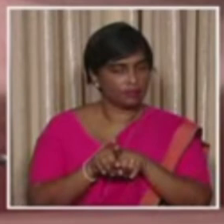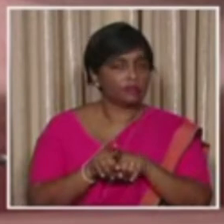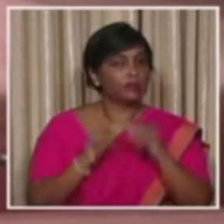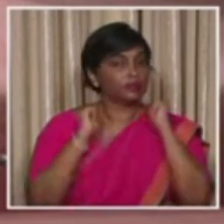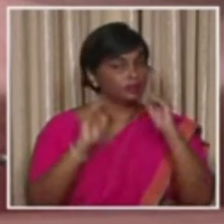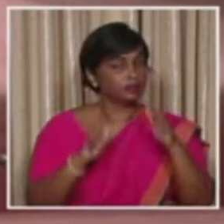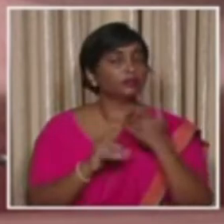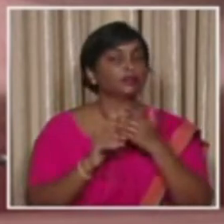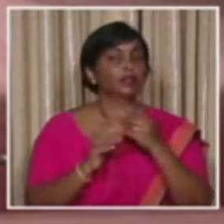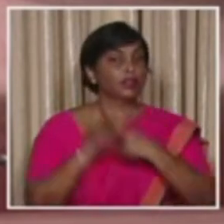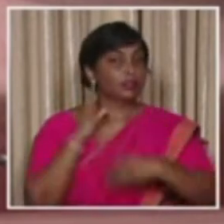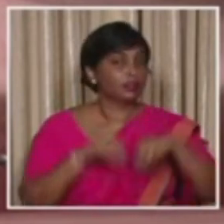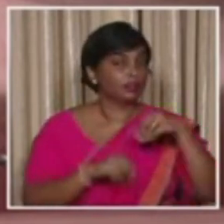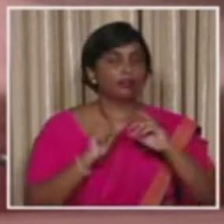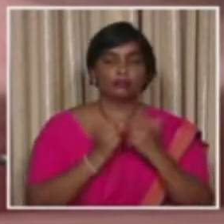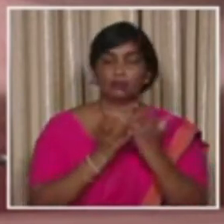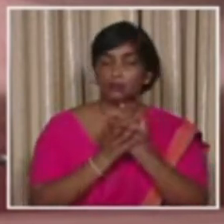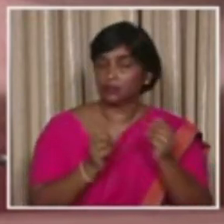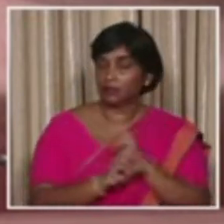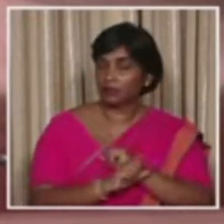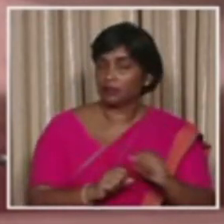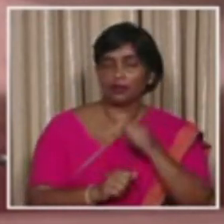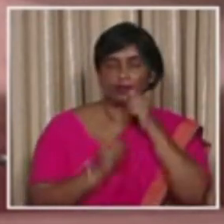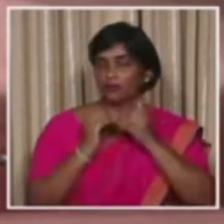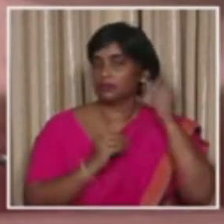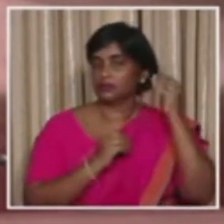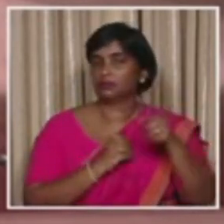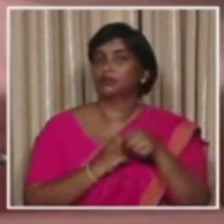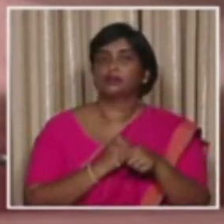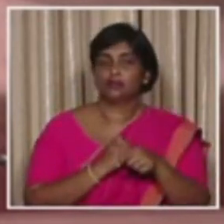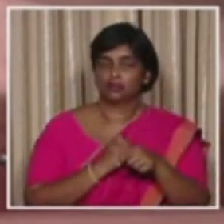இல்லாமல் ஒருபோதும் இந்த இலங்கையினுடைய இனப்பிரச்சனைக்கோ